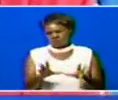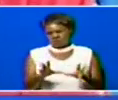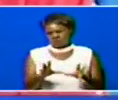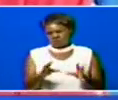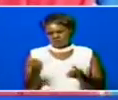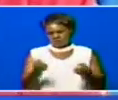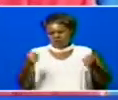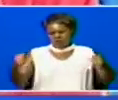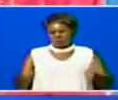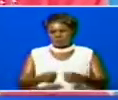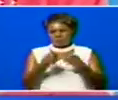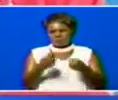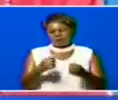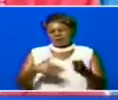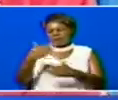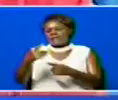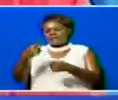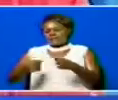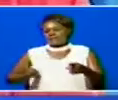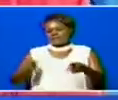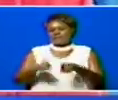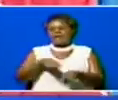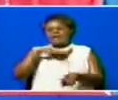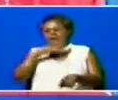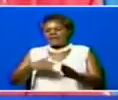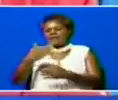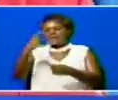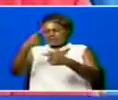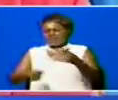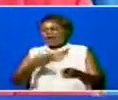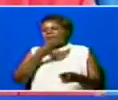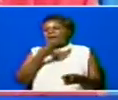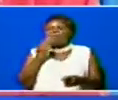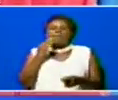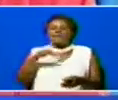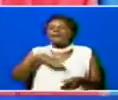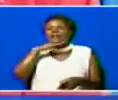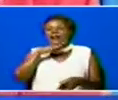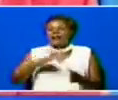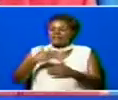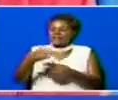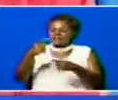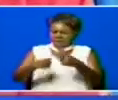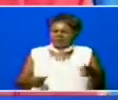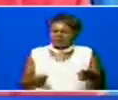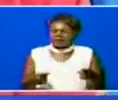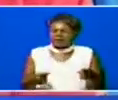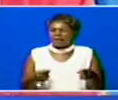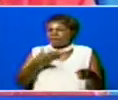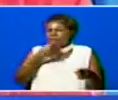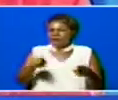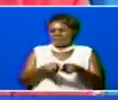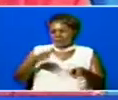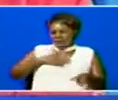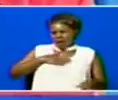gari akakufa. Baada ya mwaka ingine sister yangu akakufa. Baada ya mwaka ingine mamangu akafa. Baada ya mwaka ingine ndugu yangu mwenye